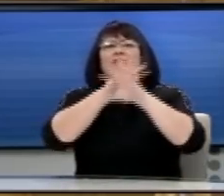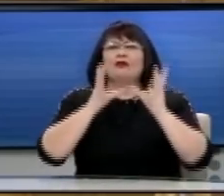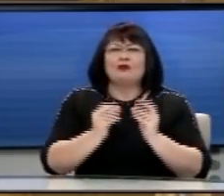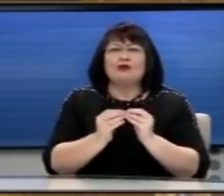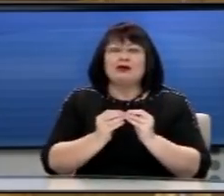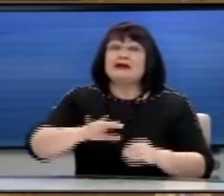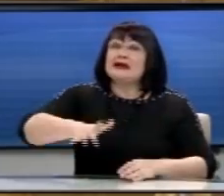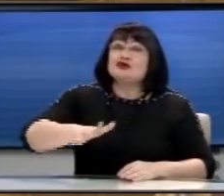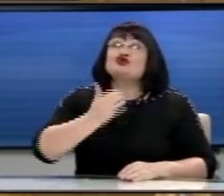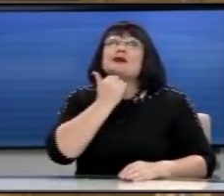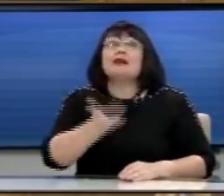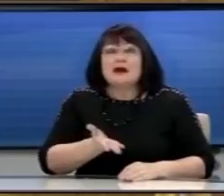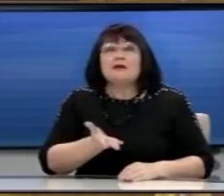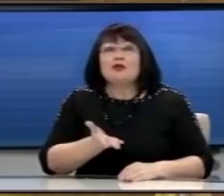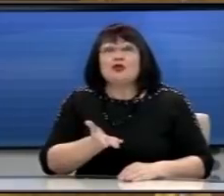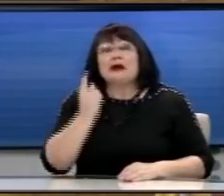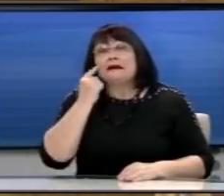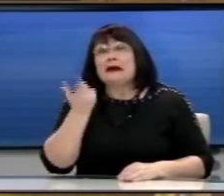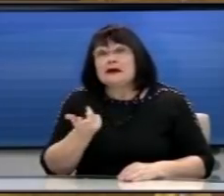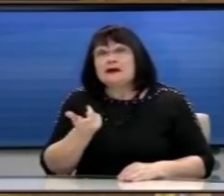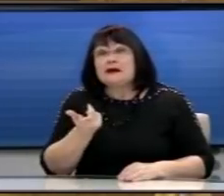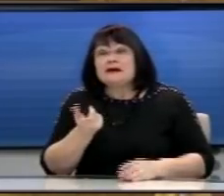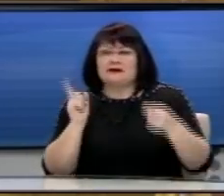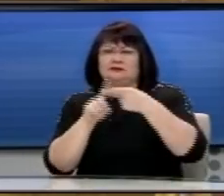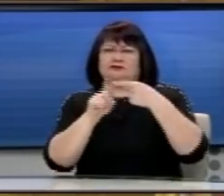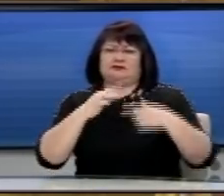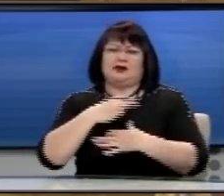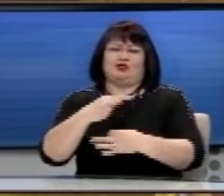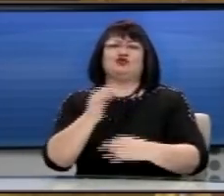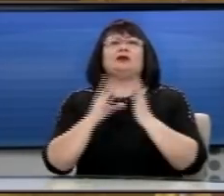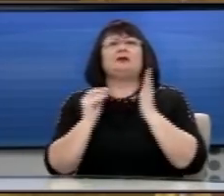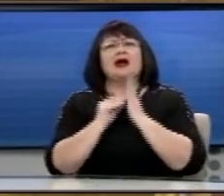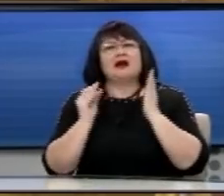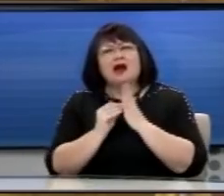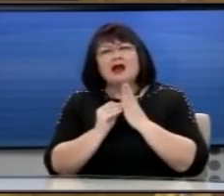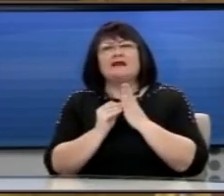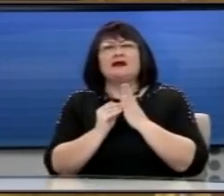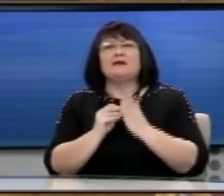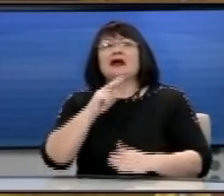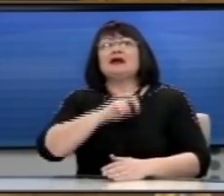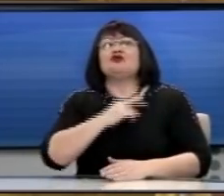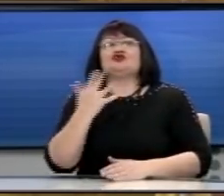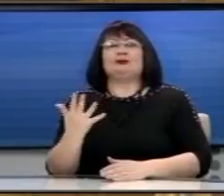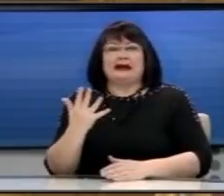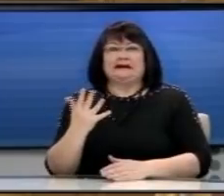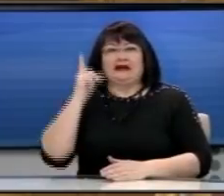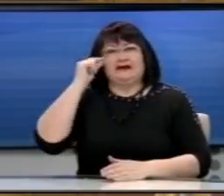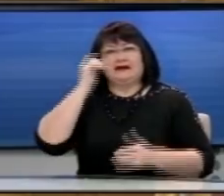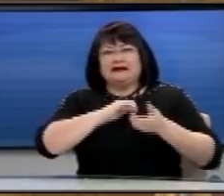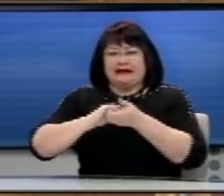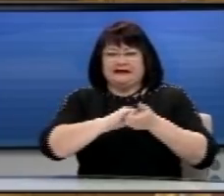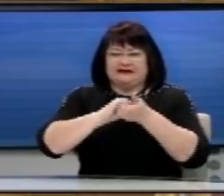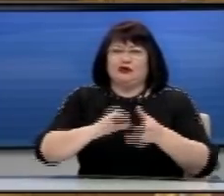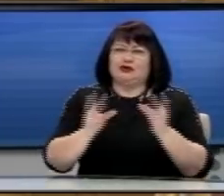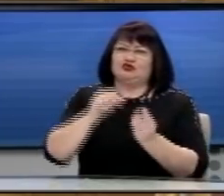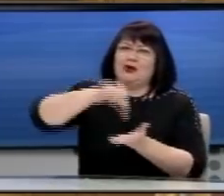μην σας επιτρέπει να κάνετε συναντήσεις με τους εκπροσώπους, για παράδειγμα, των πάνω των 25 φοιτητικών συλλόγων της